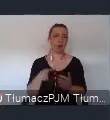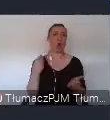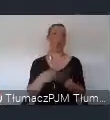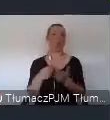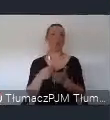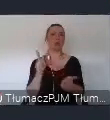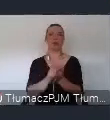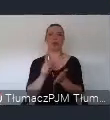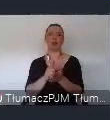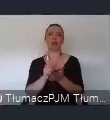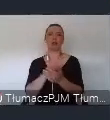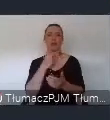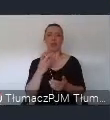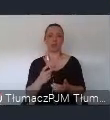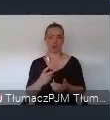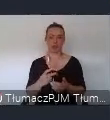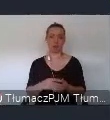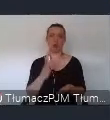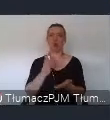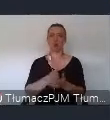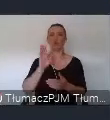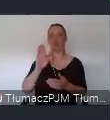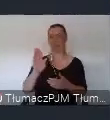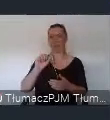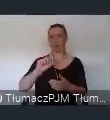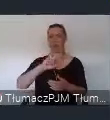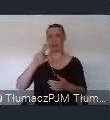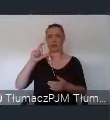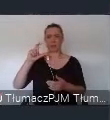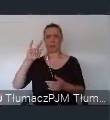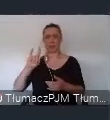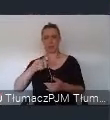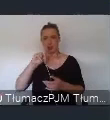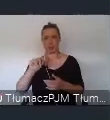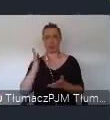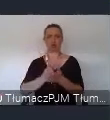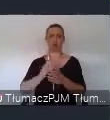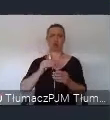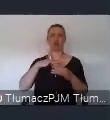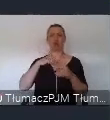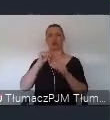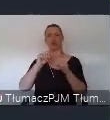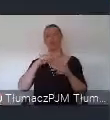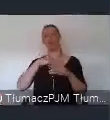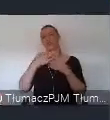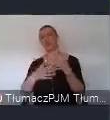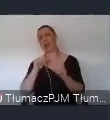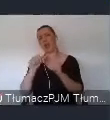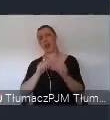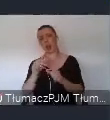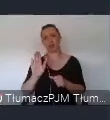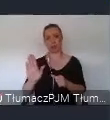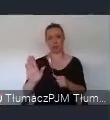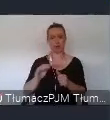jeśli chodzi o podatek akcyzowy, to on istnieje, żebyśmy mieli jasność w systemie prawnym od wielu lat, tylko że problem polega na tym, że generalnie